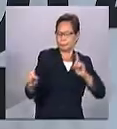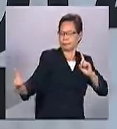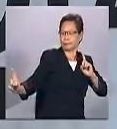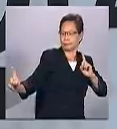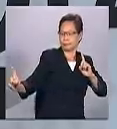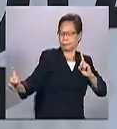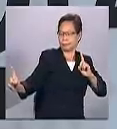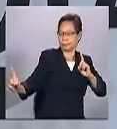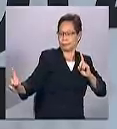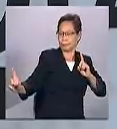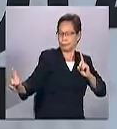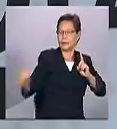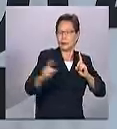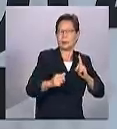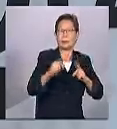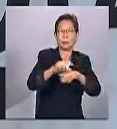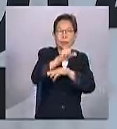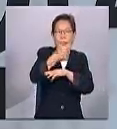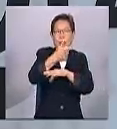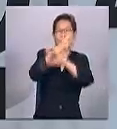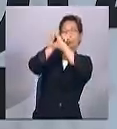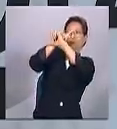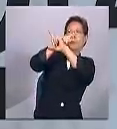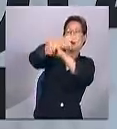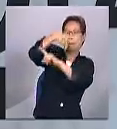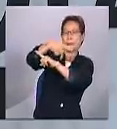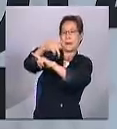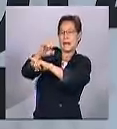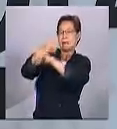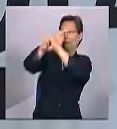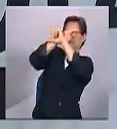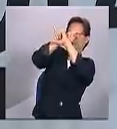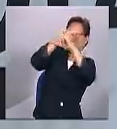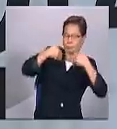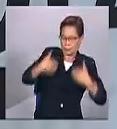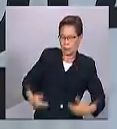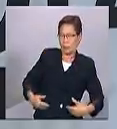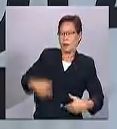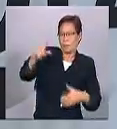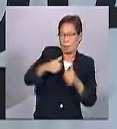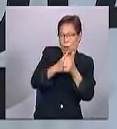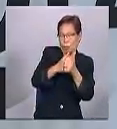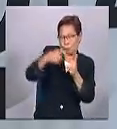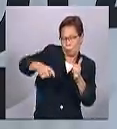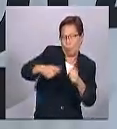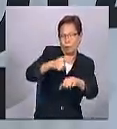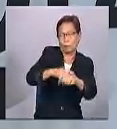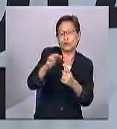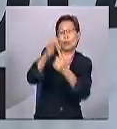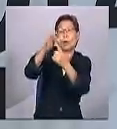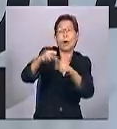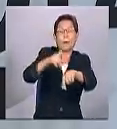dan pemakaian alat pelindung diri iaitu PPE mengikut keperluan, terutamanya ketika